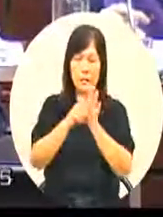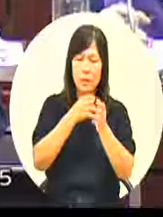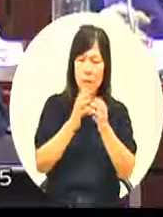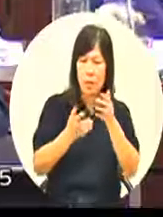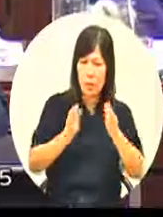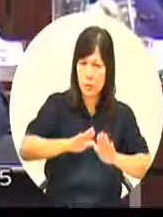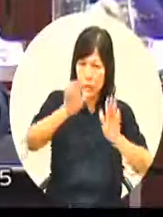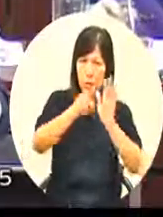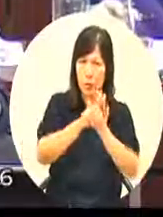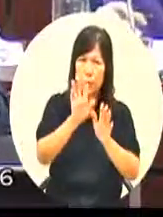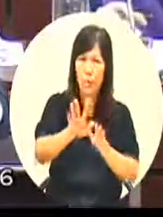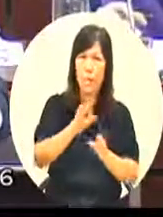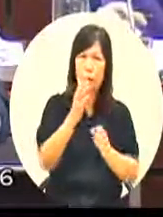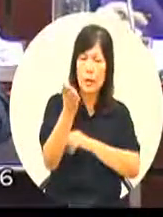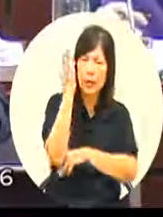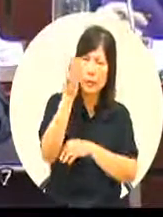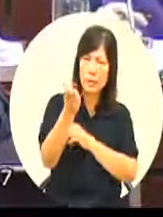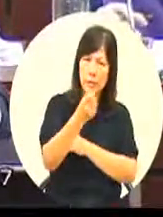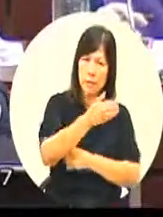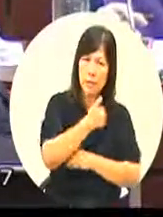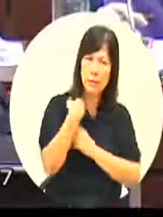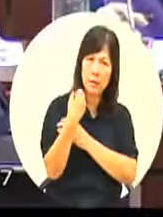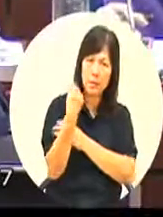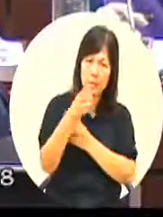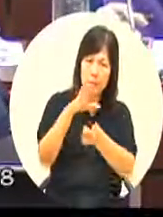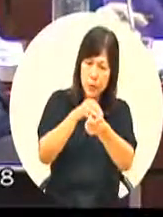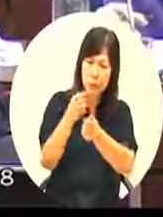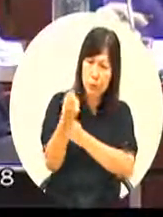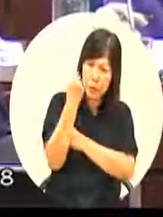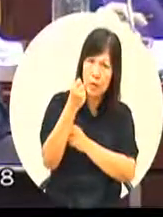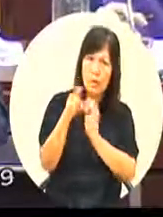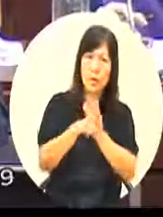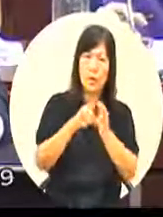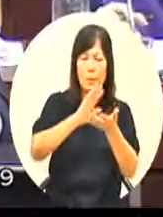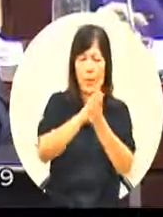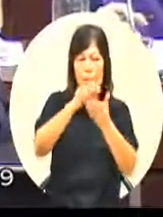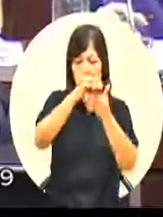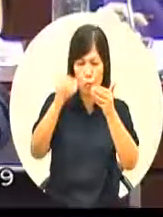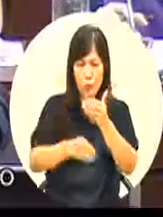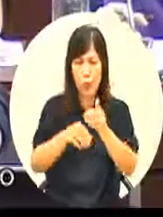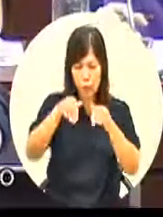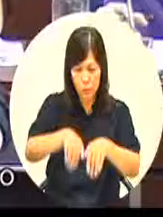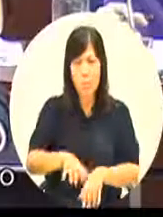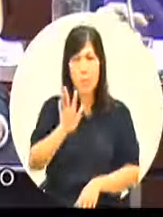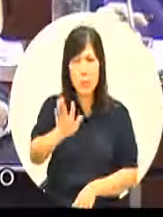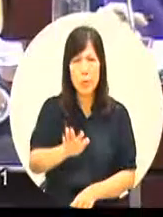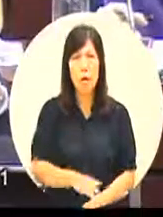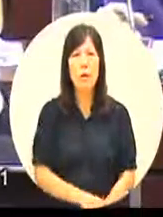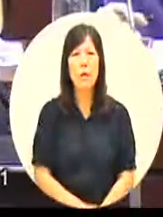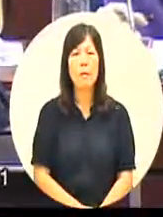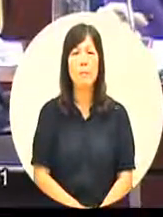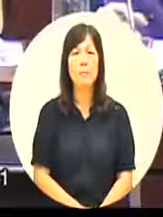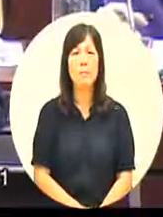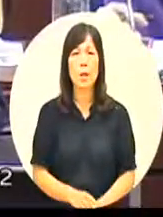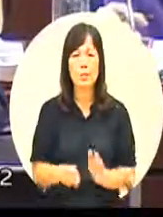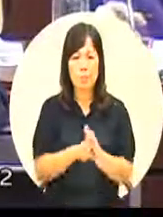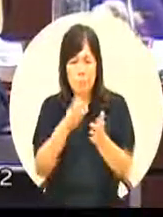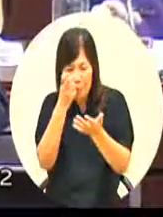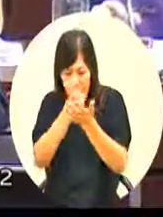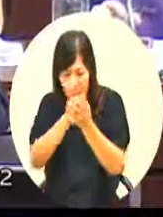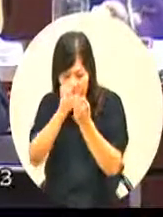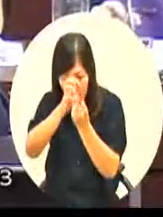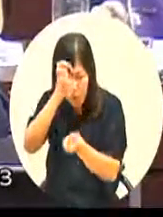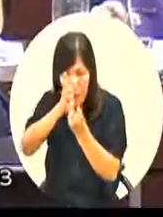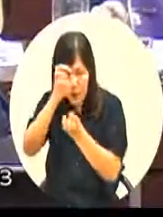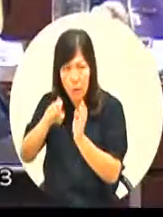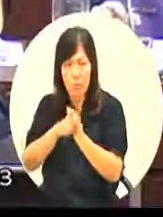政策力跟这个教这个学习力的部分是属于落后的。所以我们其实做了一个很严谨的分析，在我